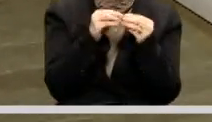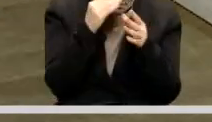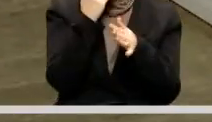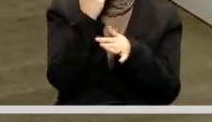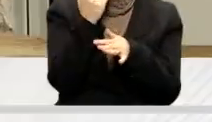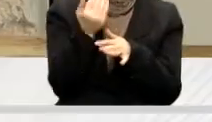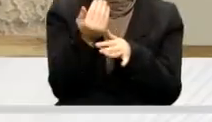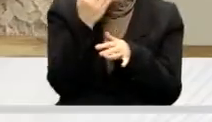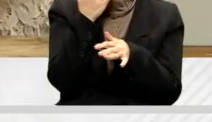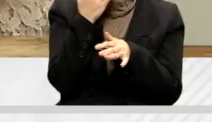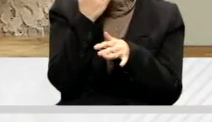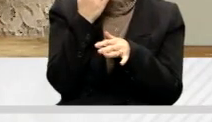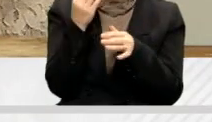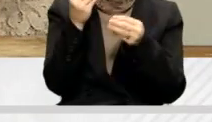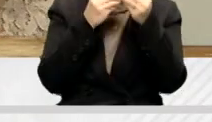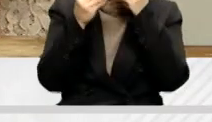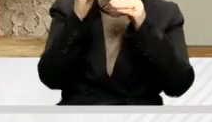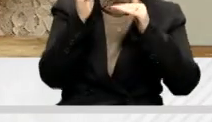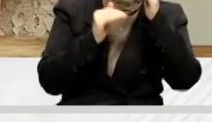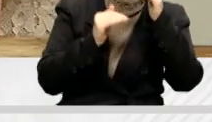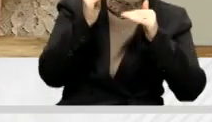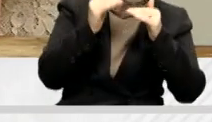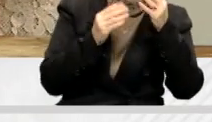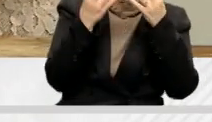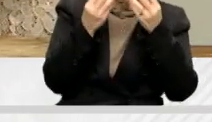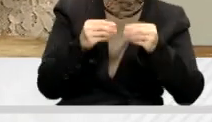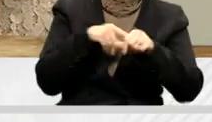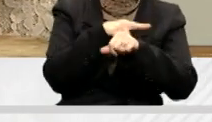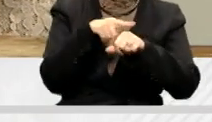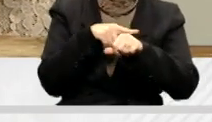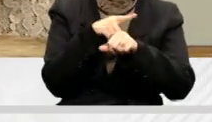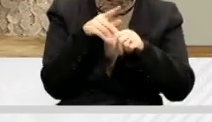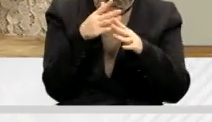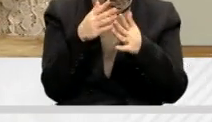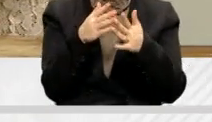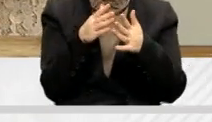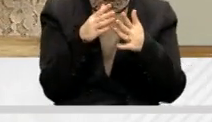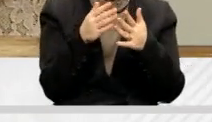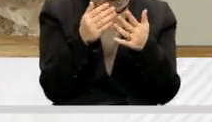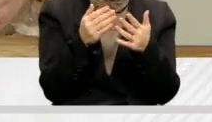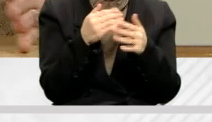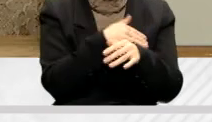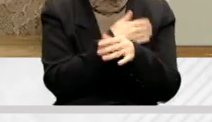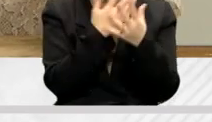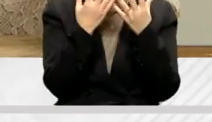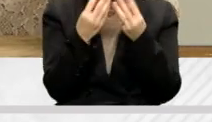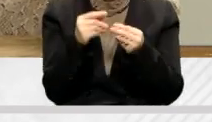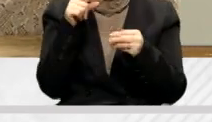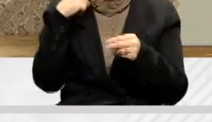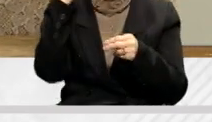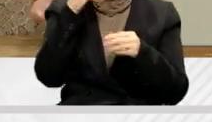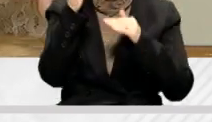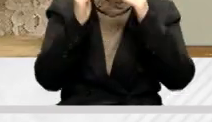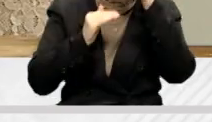hiperglisemi yaşarsınız, ne yeme atağı yaşarsınız, ne de bir besine karşı tek bir ilginiz olur. Dolayısıyla dengeli bir sistem